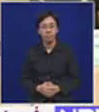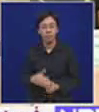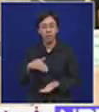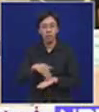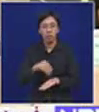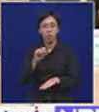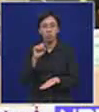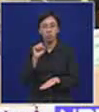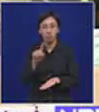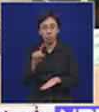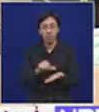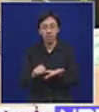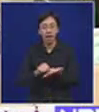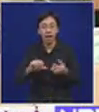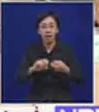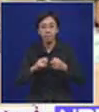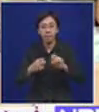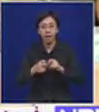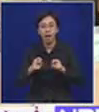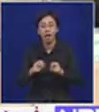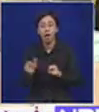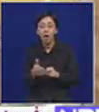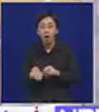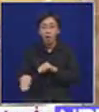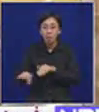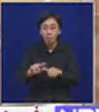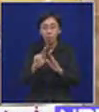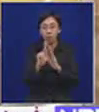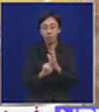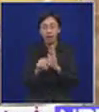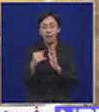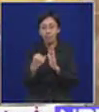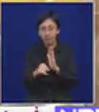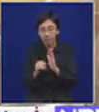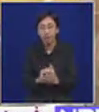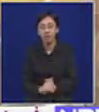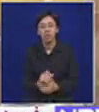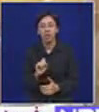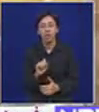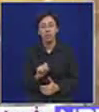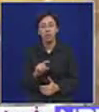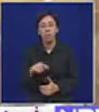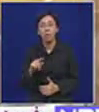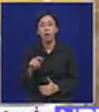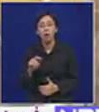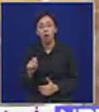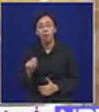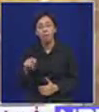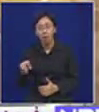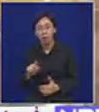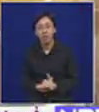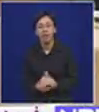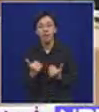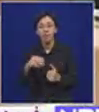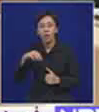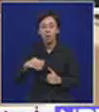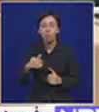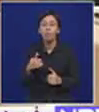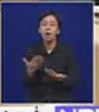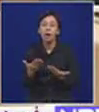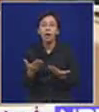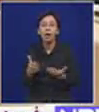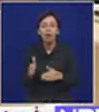ูนย์บัญชาการแก้ไขปัญหาการทำประมงผิดกฎหมายหรือว่าสปมผ.นะครับพร้อมกับส่วนราชการที่เกี่ยวข้องอาทิกองทัพเรือกรมประมงกรมเ